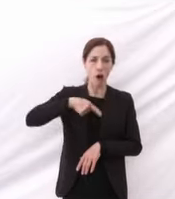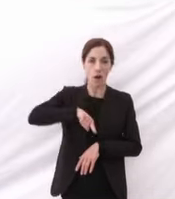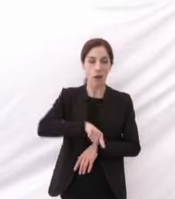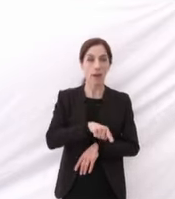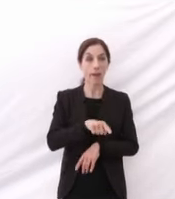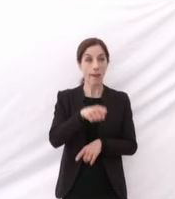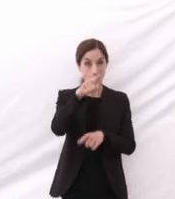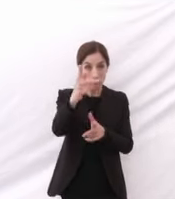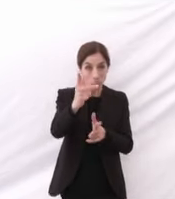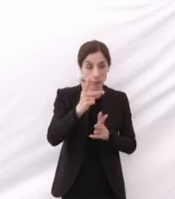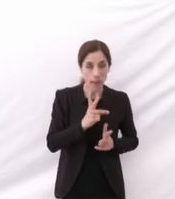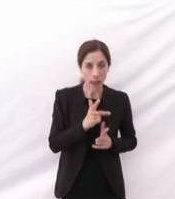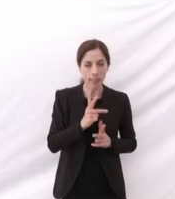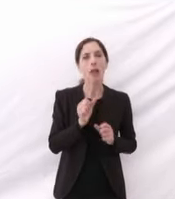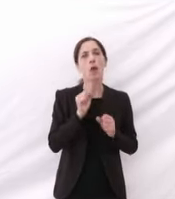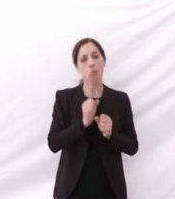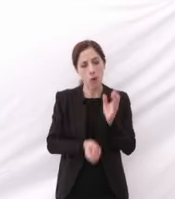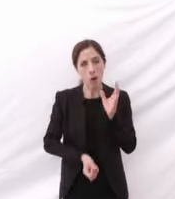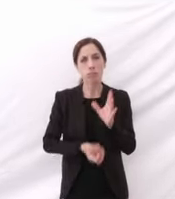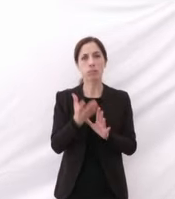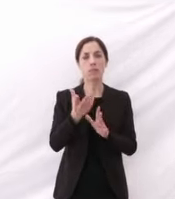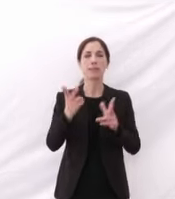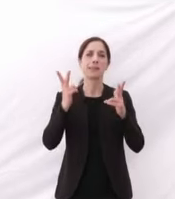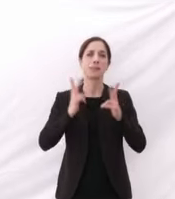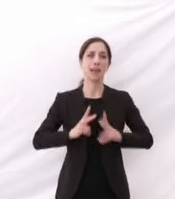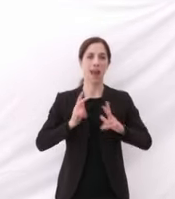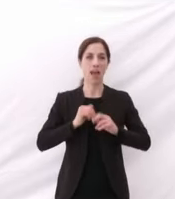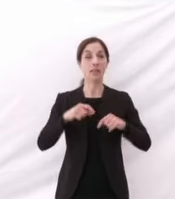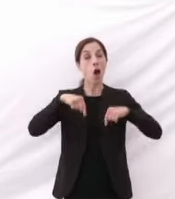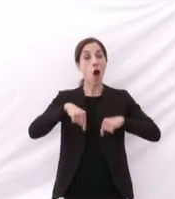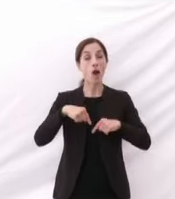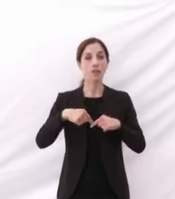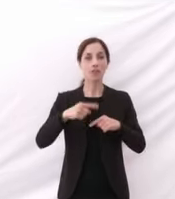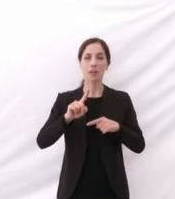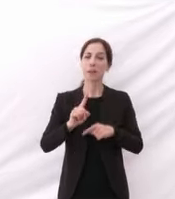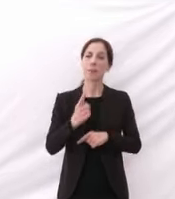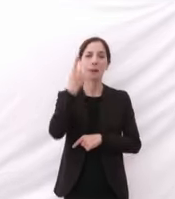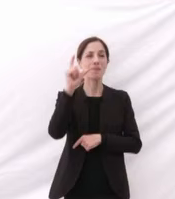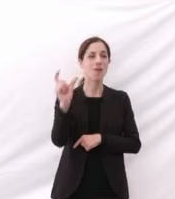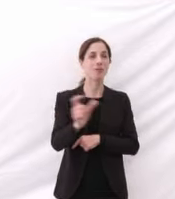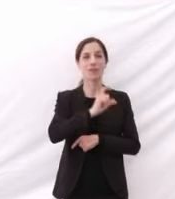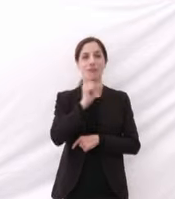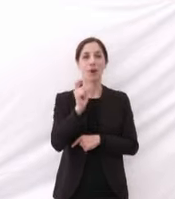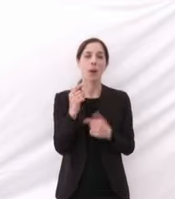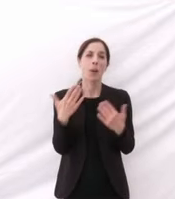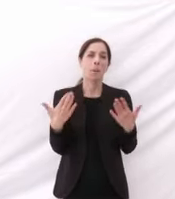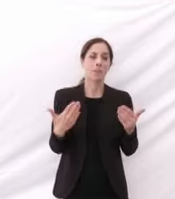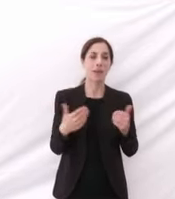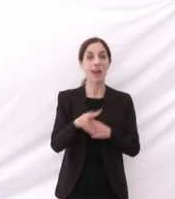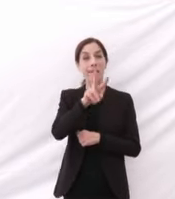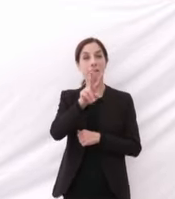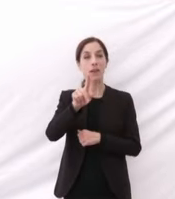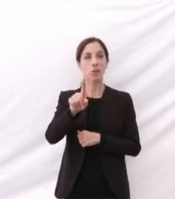speranza. Oggi è il primo giorno di primavera, 21 marzo,